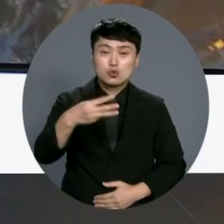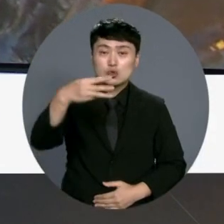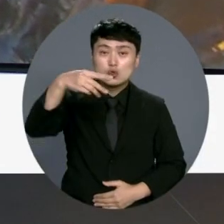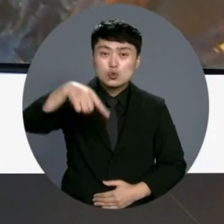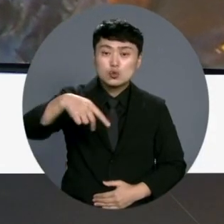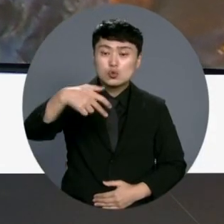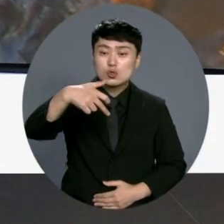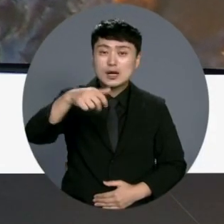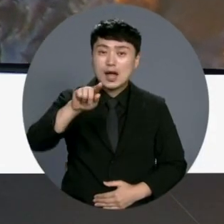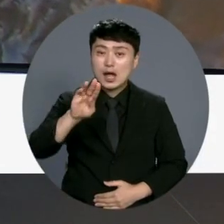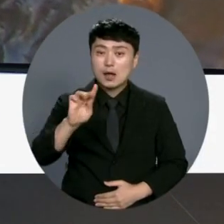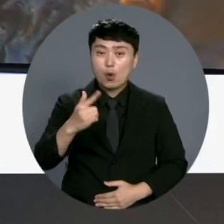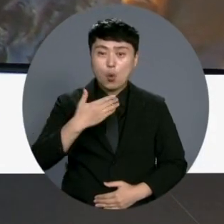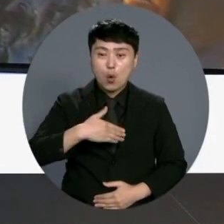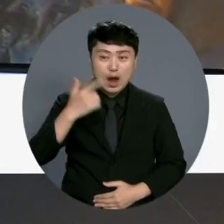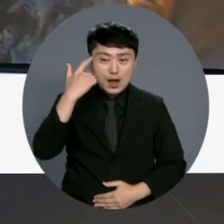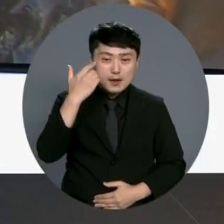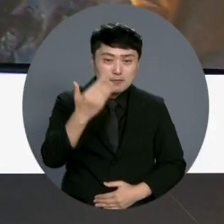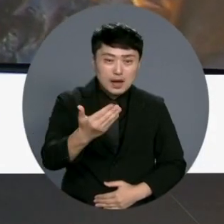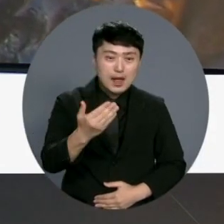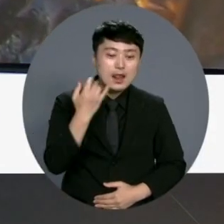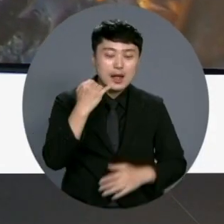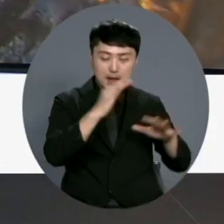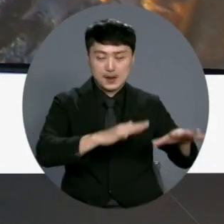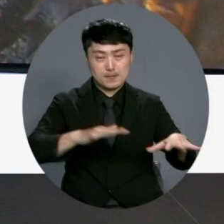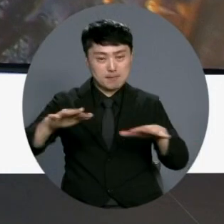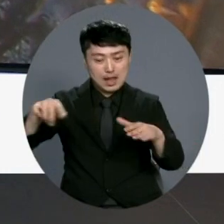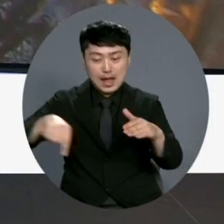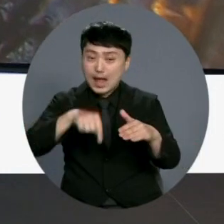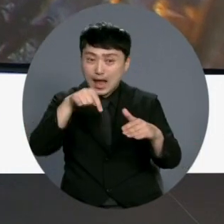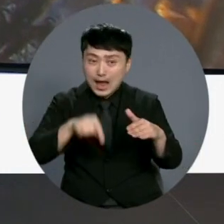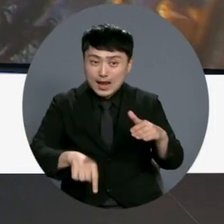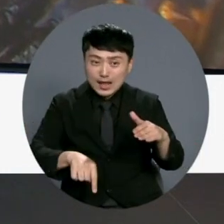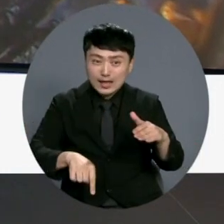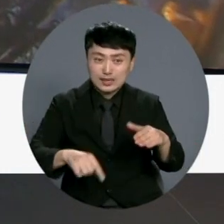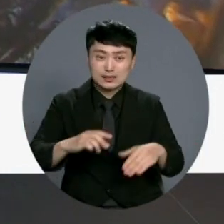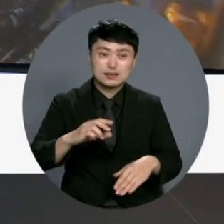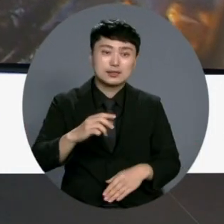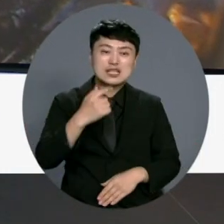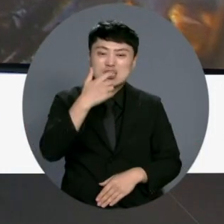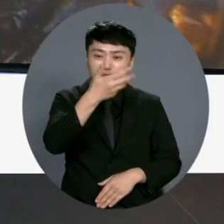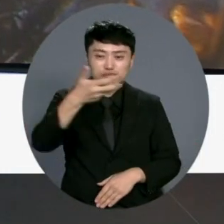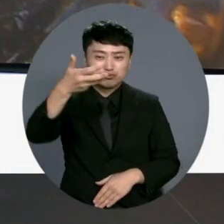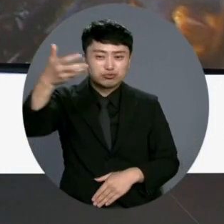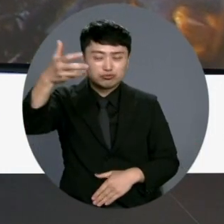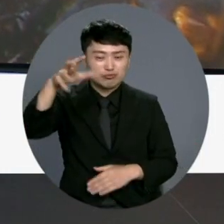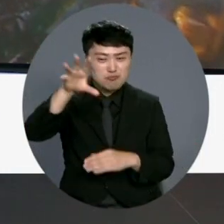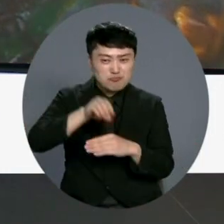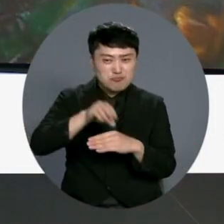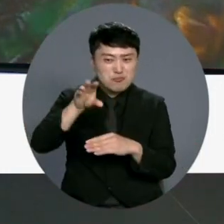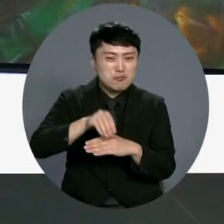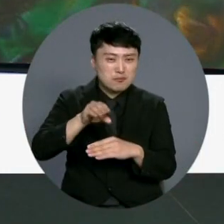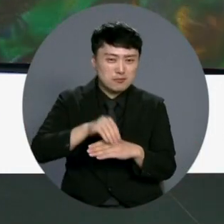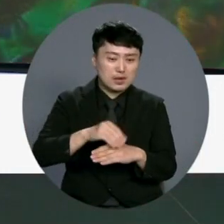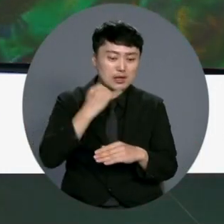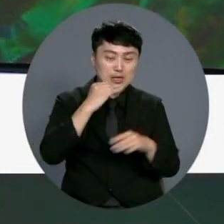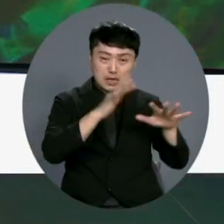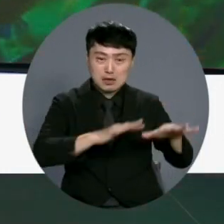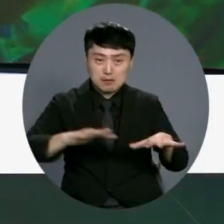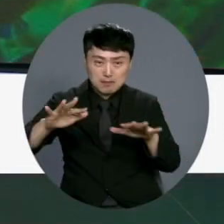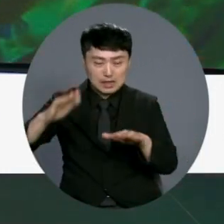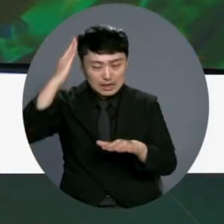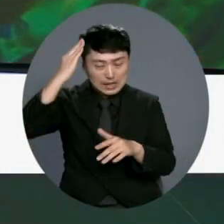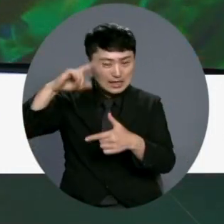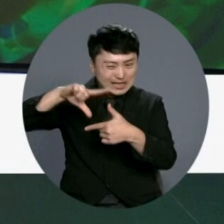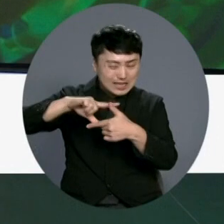블루카본 들어보셨습니까? 해양 생태계, 즉 바다가 흡수해 저장하는 탄소를 말하는데요. 바다에서 나는